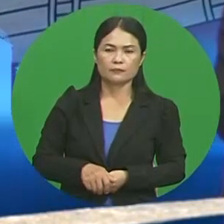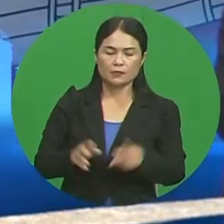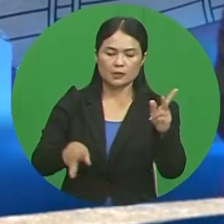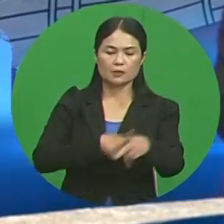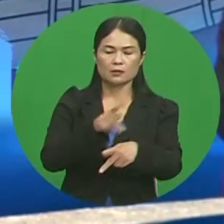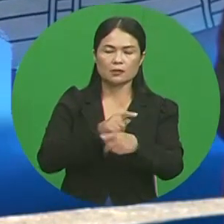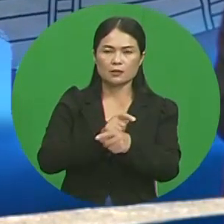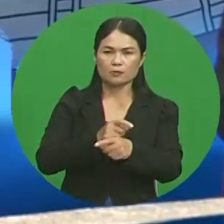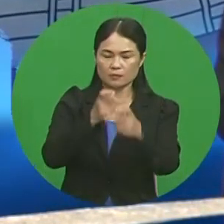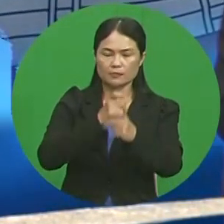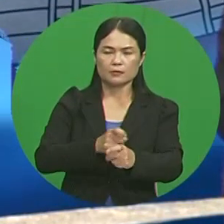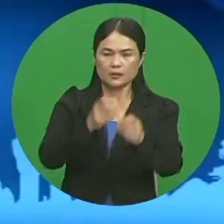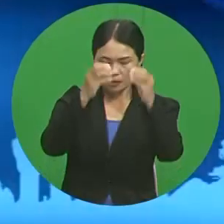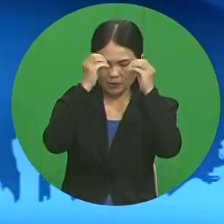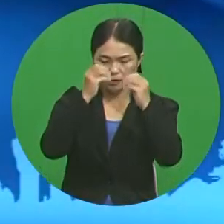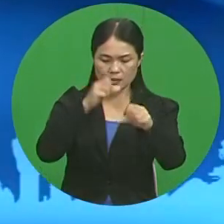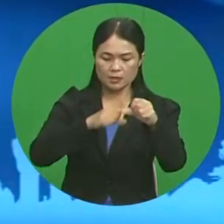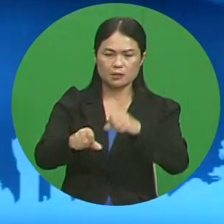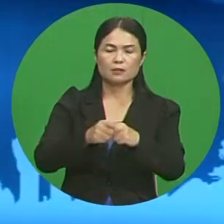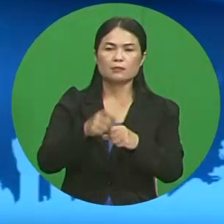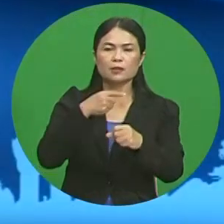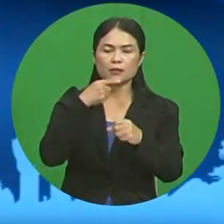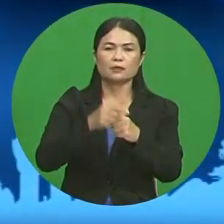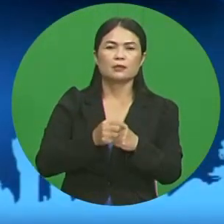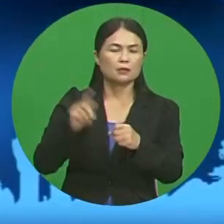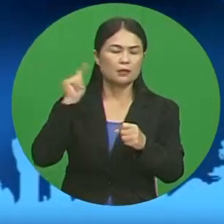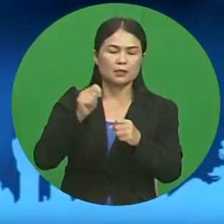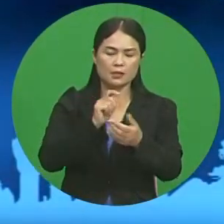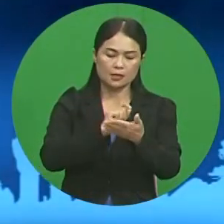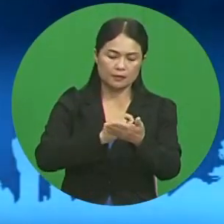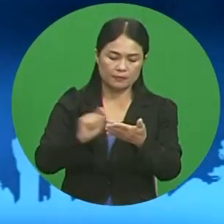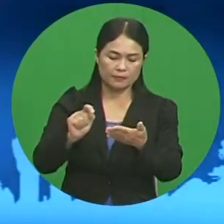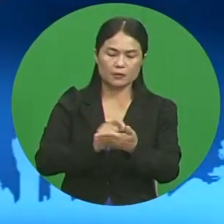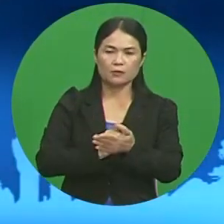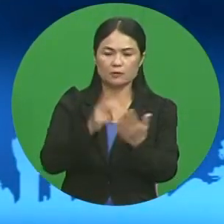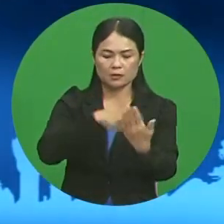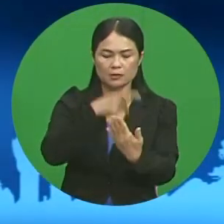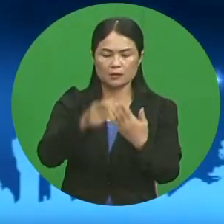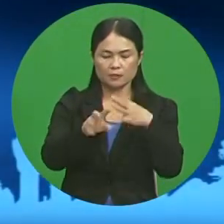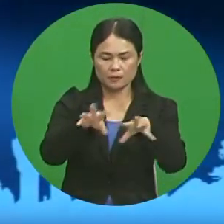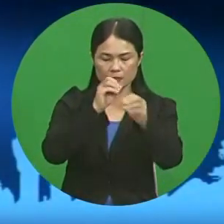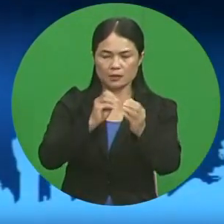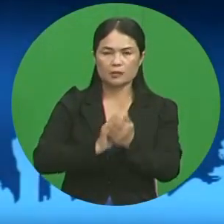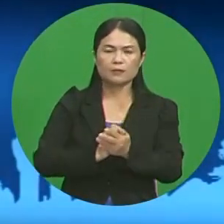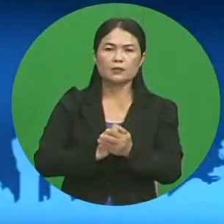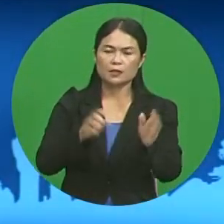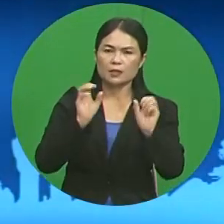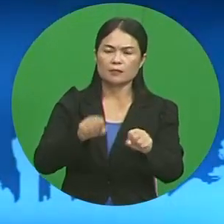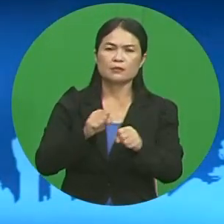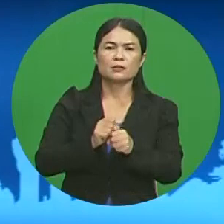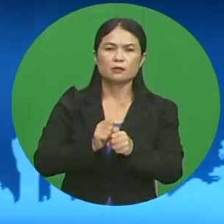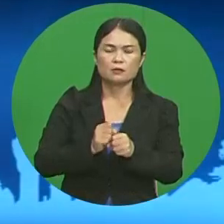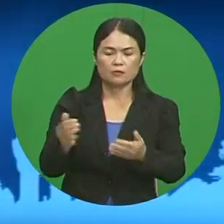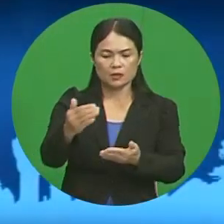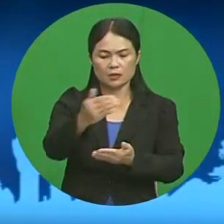ទស្សនិកជនជាទីគោរពព័ត៌មានជាបន្តនេះនិយាយពីពិធីចុះហត្ថលេខាលើគម្រោងសិក្សាសមិទ្ធលទ្ធភាពស្ដីពីការគៀ